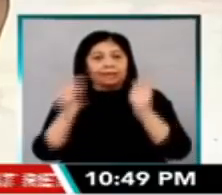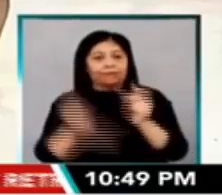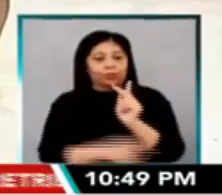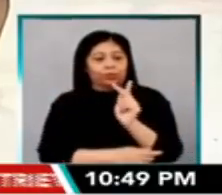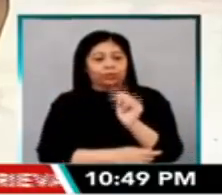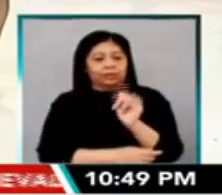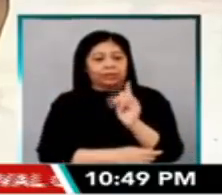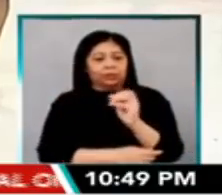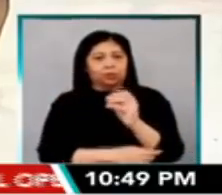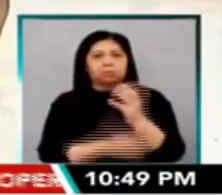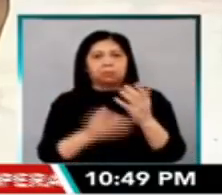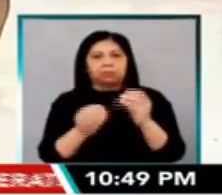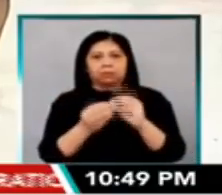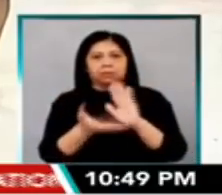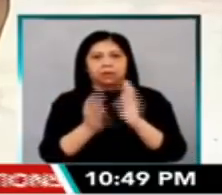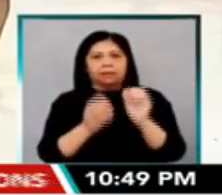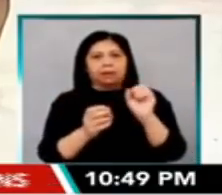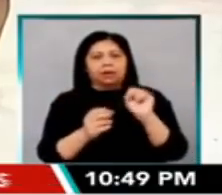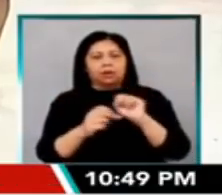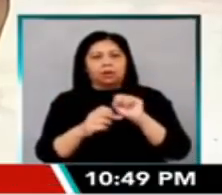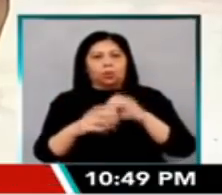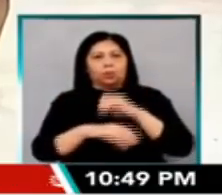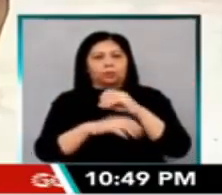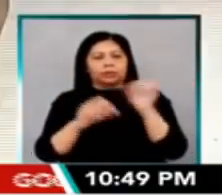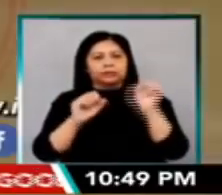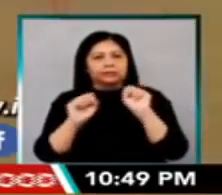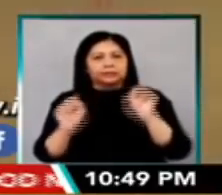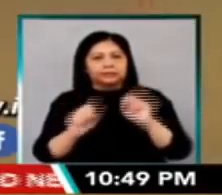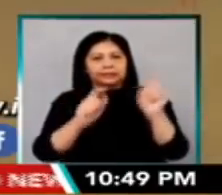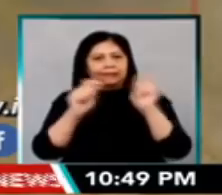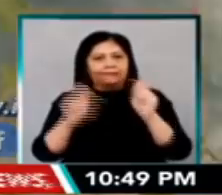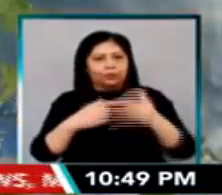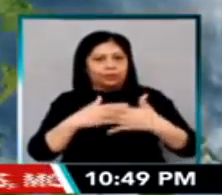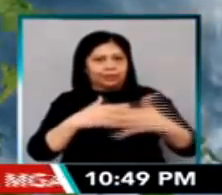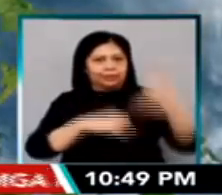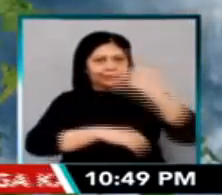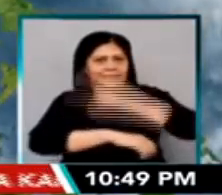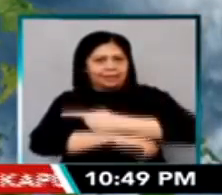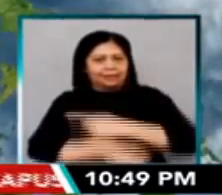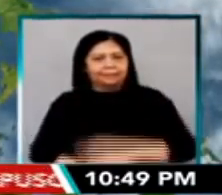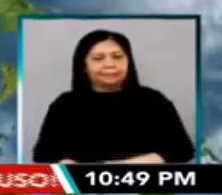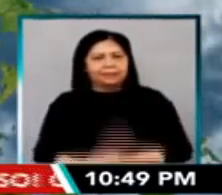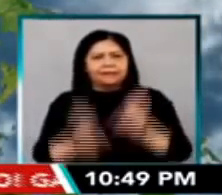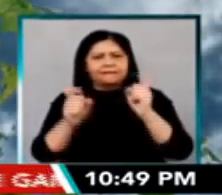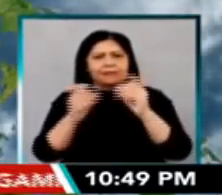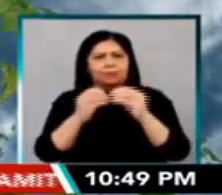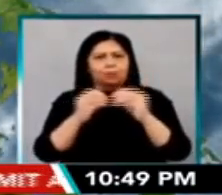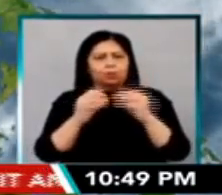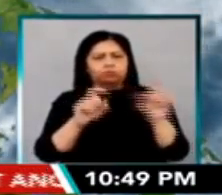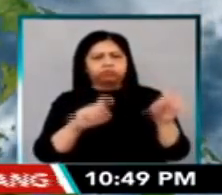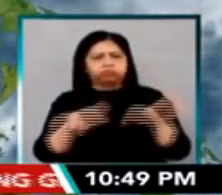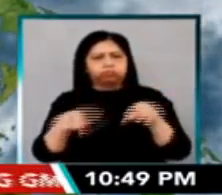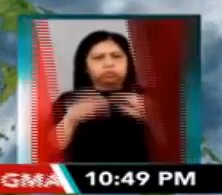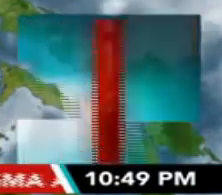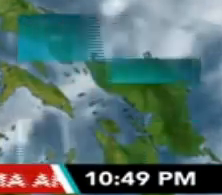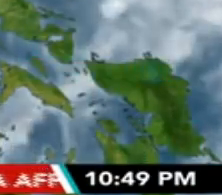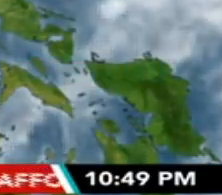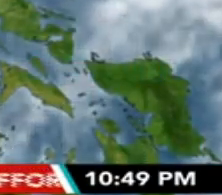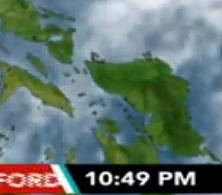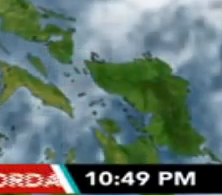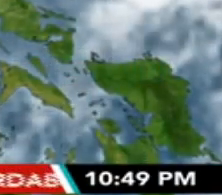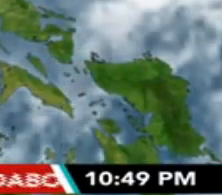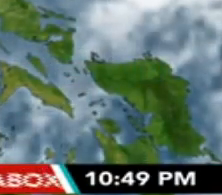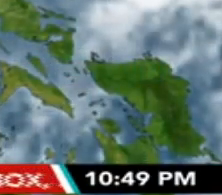super typhoon sa extreme northern Luzon sa mga susunod na araw. Bumilis pa ang kilos ng Bagyong Julina na huling namataan